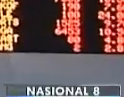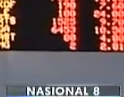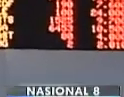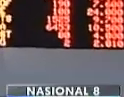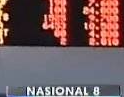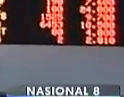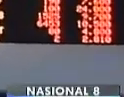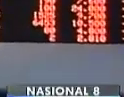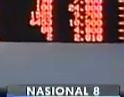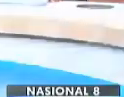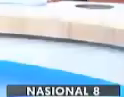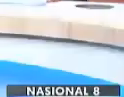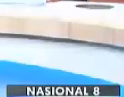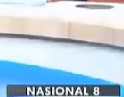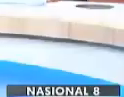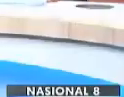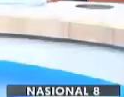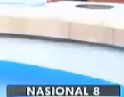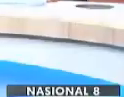pengarah.